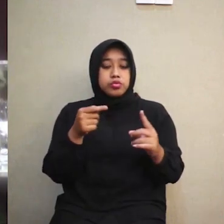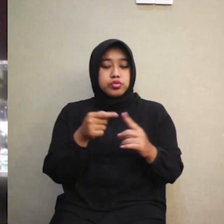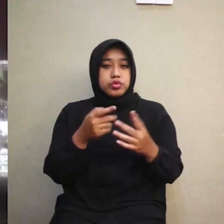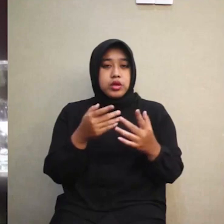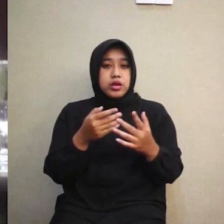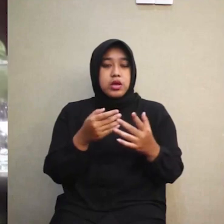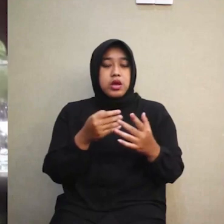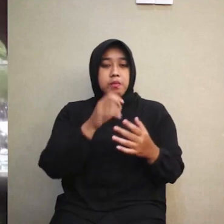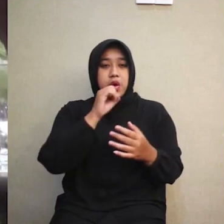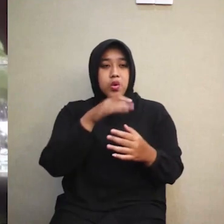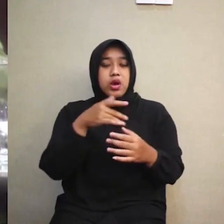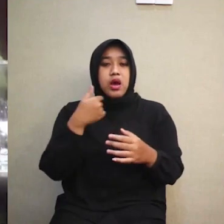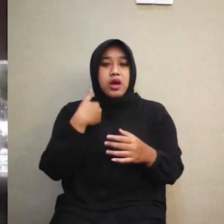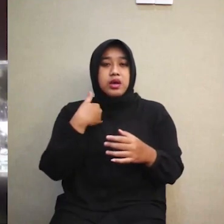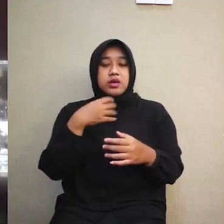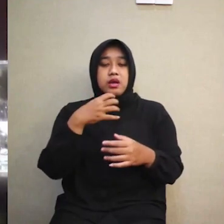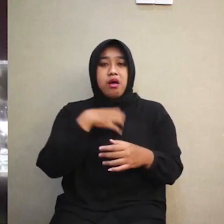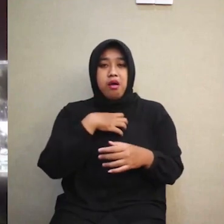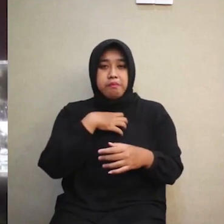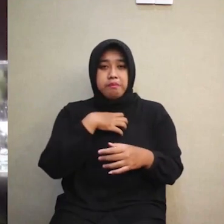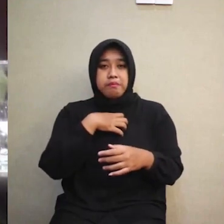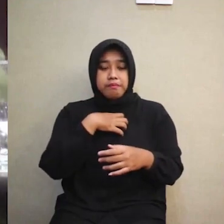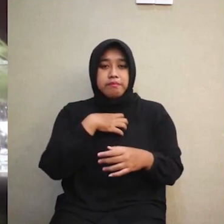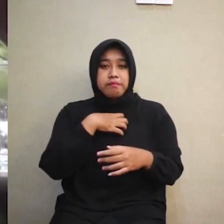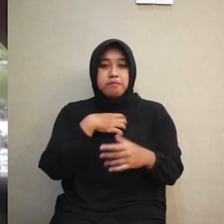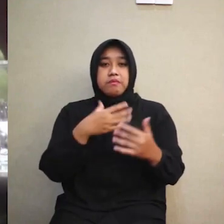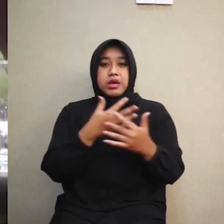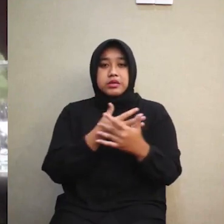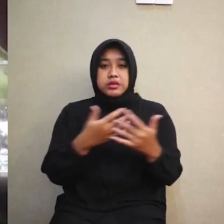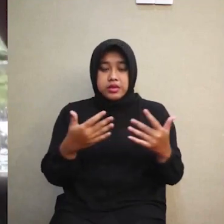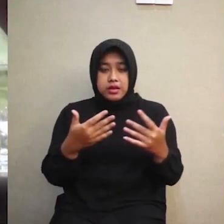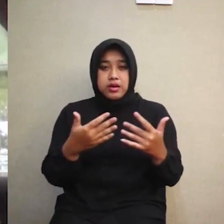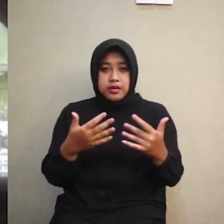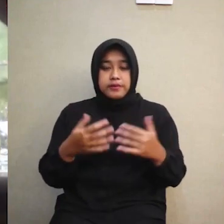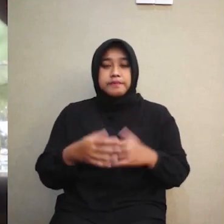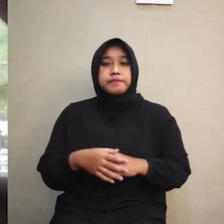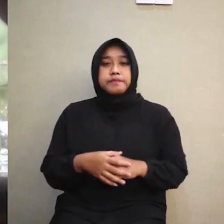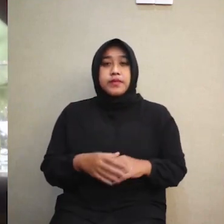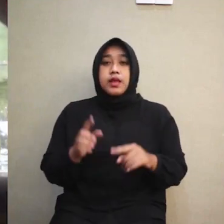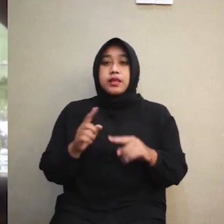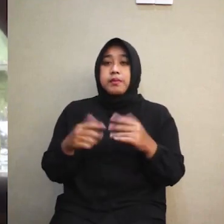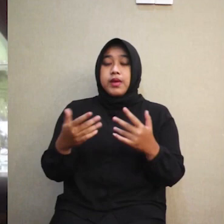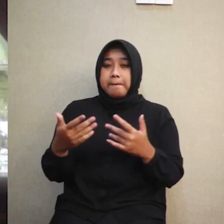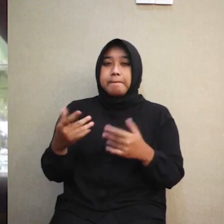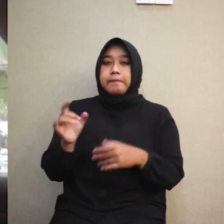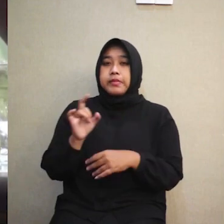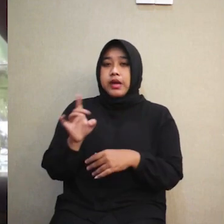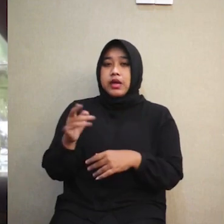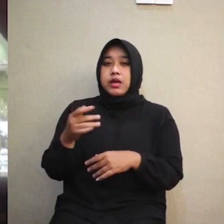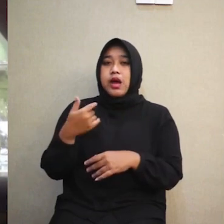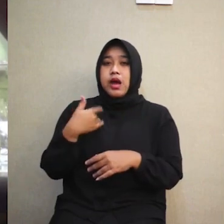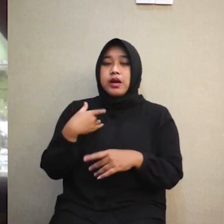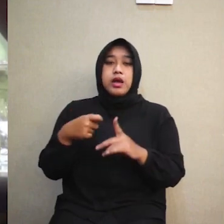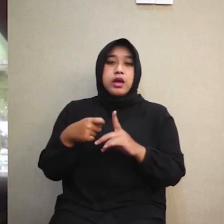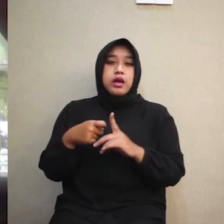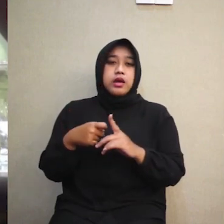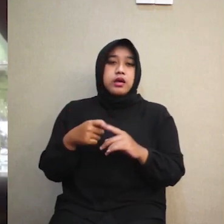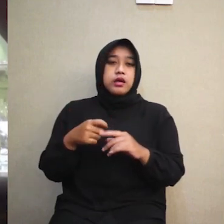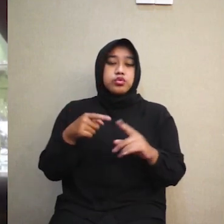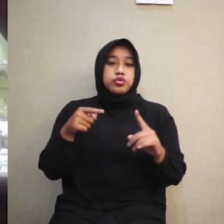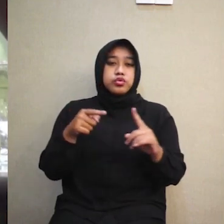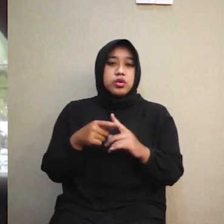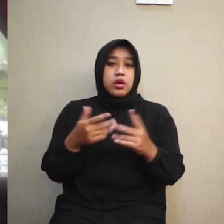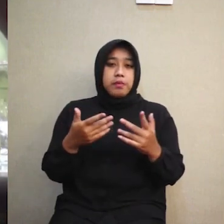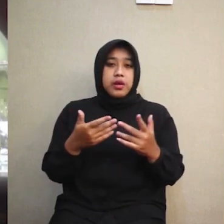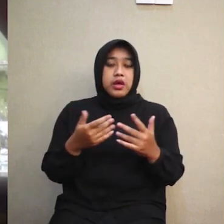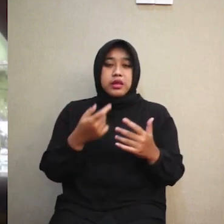mengakui keberadaan HAM gitu warga masyarakatnya tetapi disisi yang lain kran-keran untuk